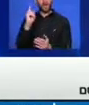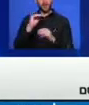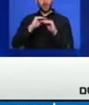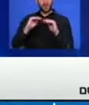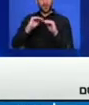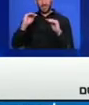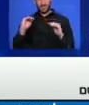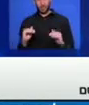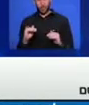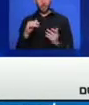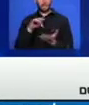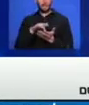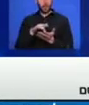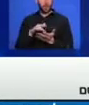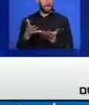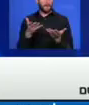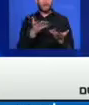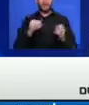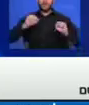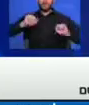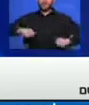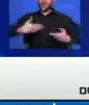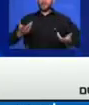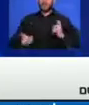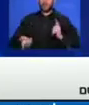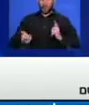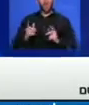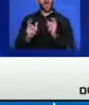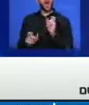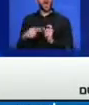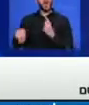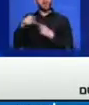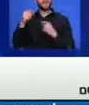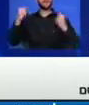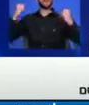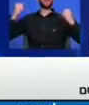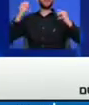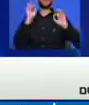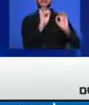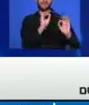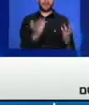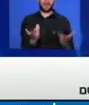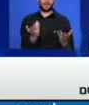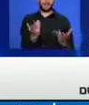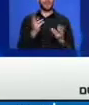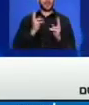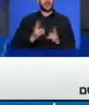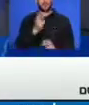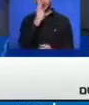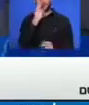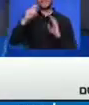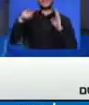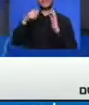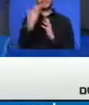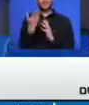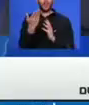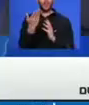הנמוכות, במקומות שאין הרבה משילות במקסיקו, האנשים האלה הם גיבורים עממיים. אתם יכולים ללכת לראות סרטונים בטיק